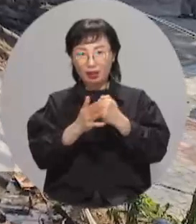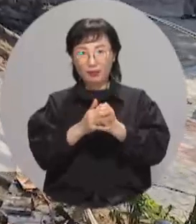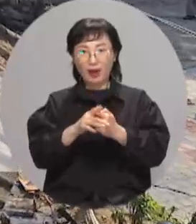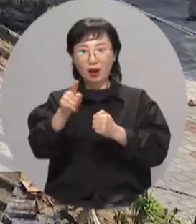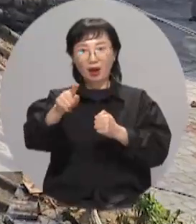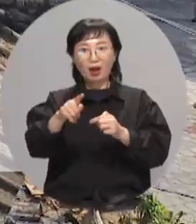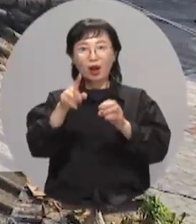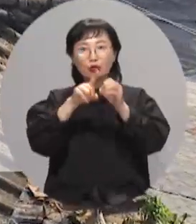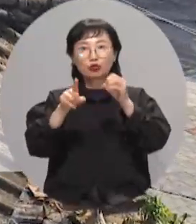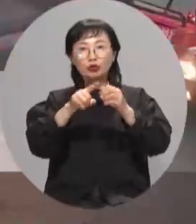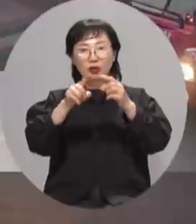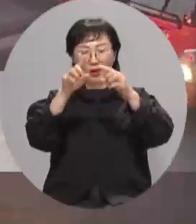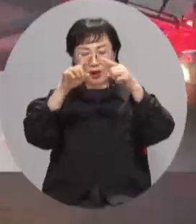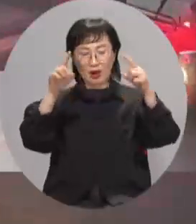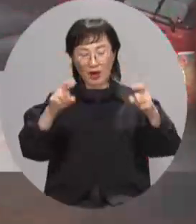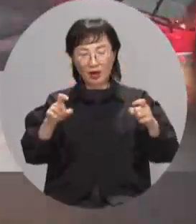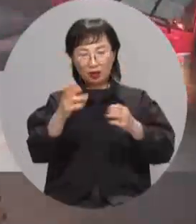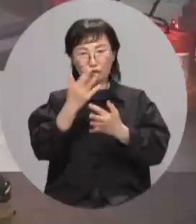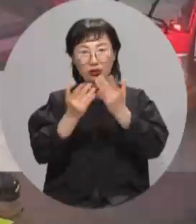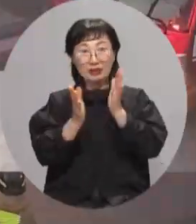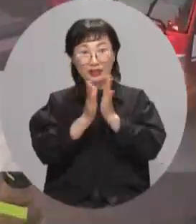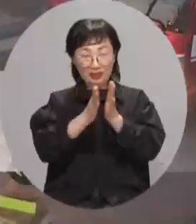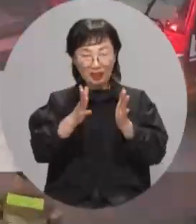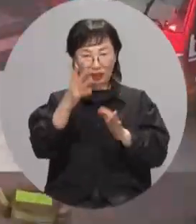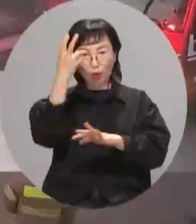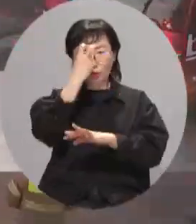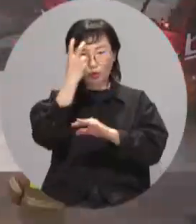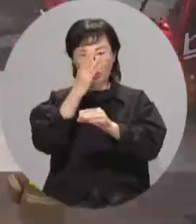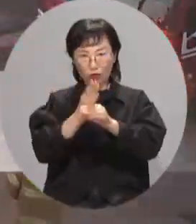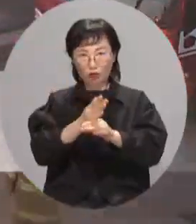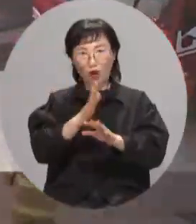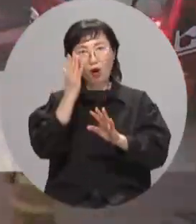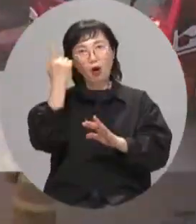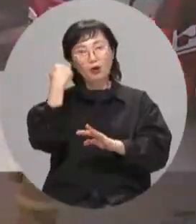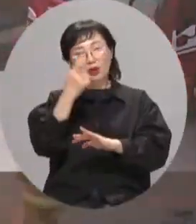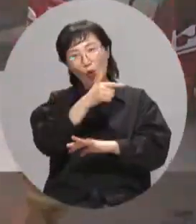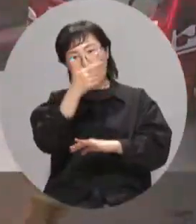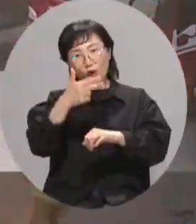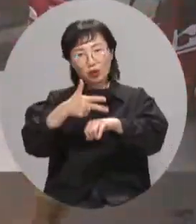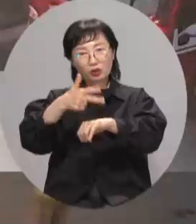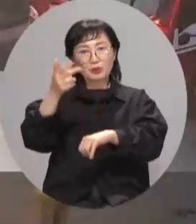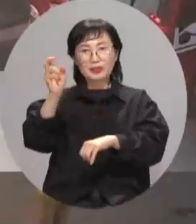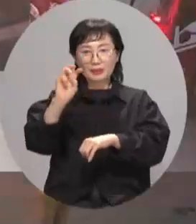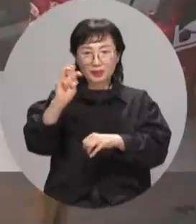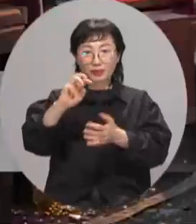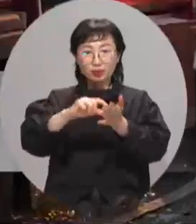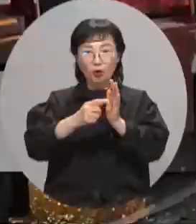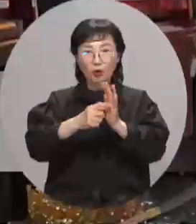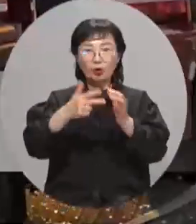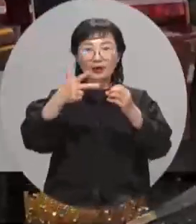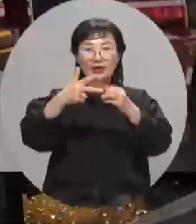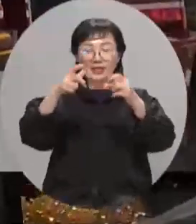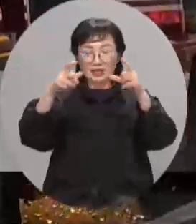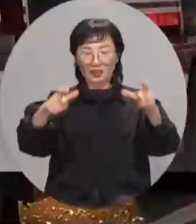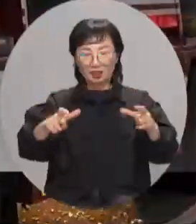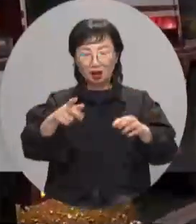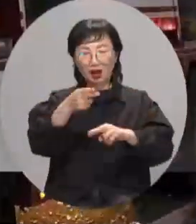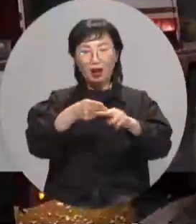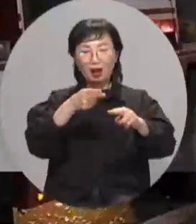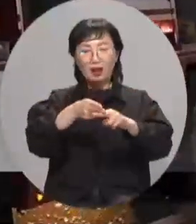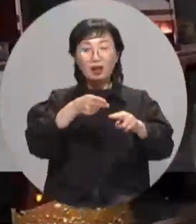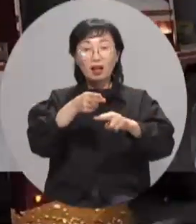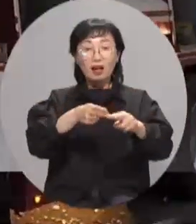법당에서 불이 시작한 것으로 보고 조사 중입니다. 어제 오후 7시 반쯤에는 지난해 한 음식점에서 부탄가스